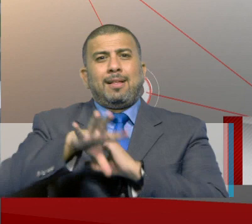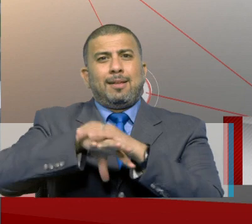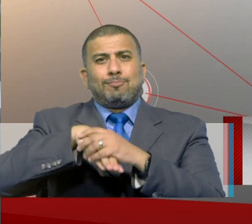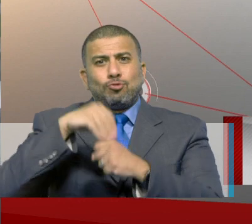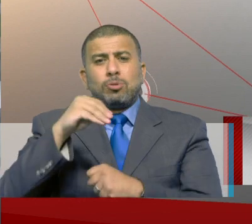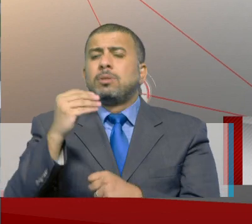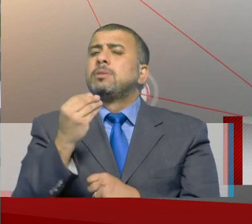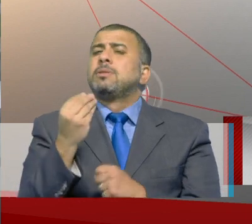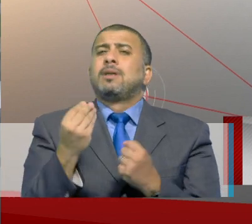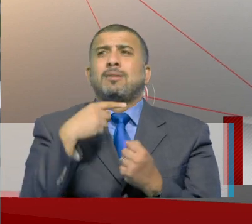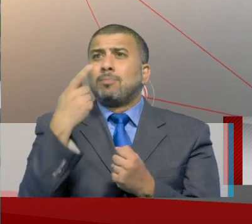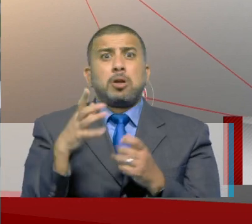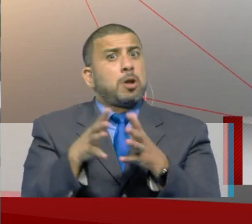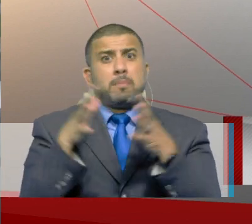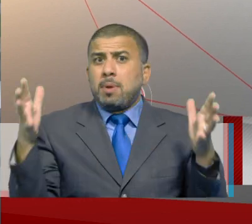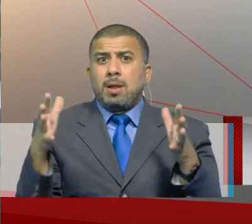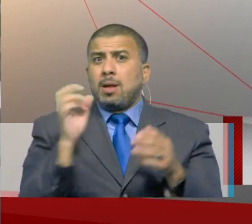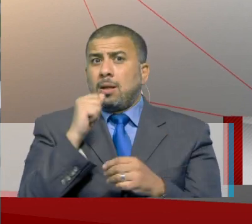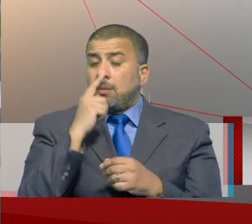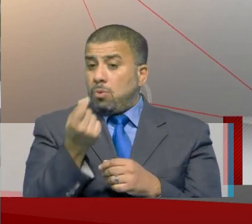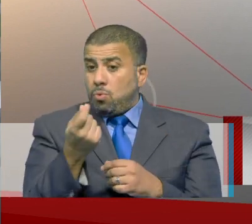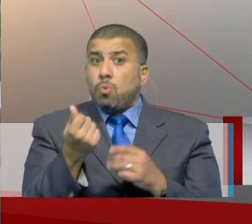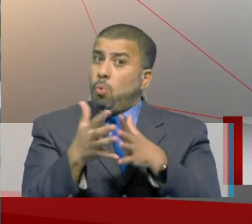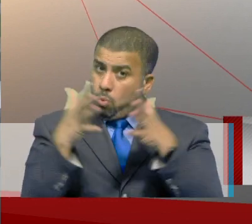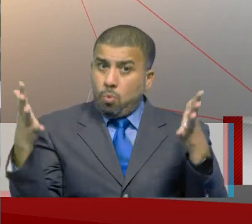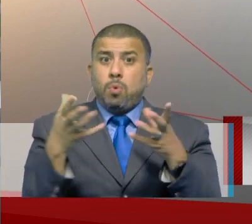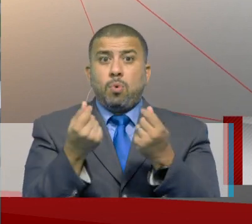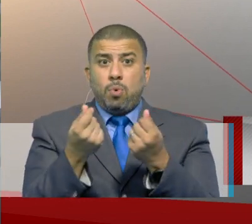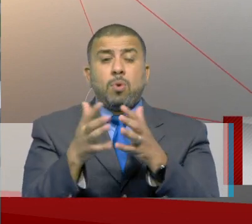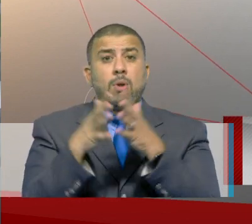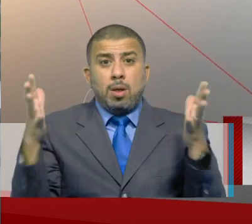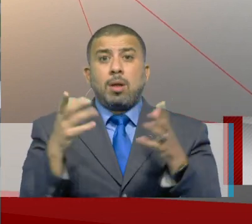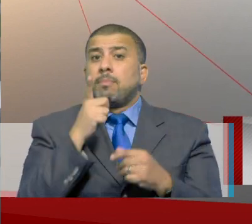مشروعات كبيرة، ما تقول هذه ما تكلف، هذه تكلف لكن بعد عايدها خير.